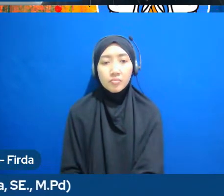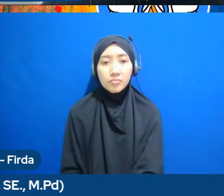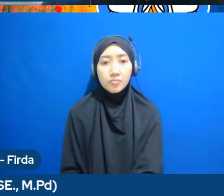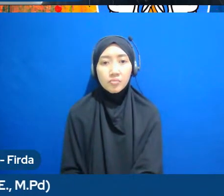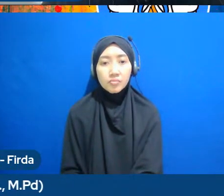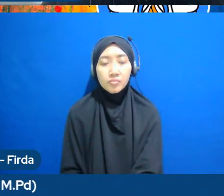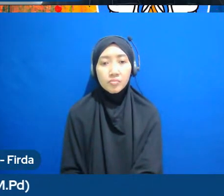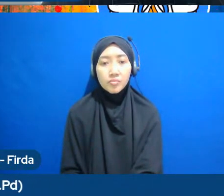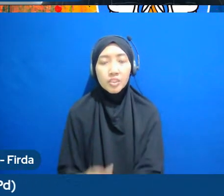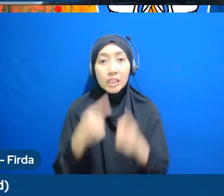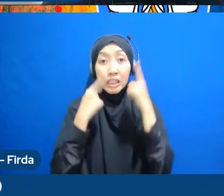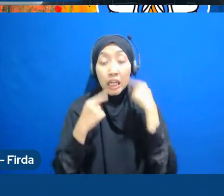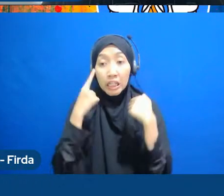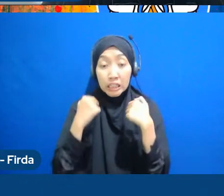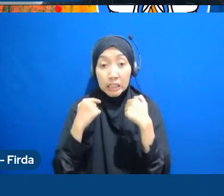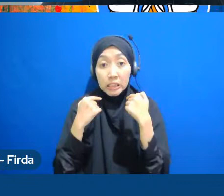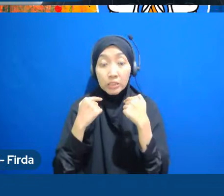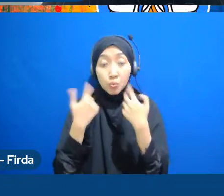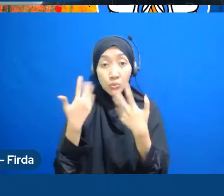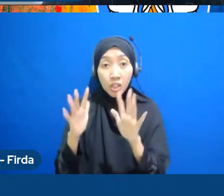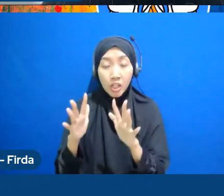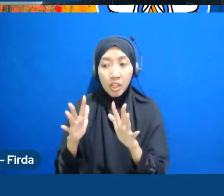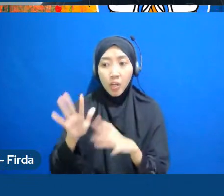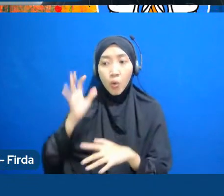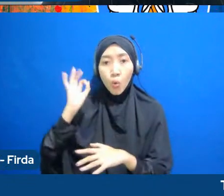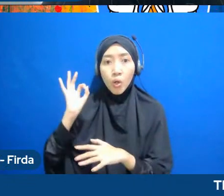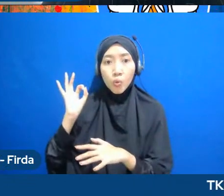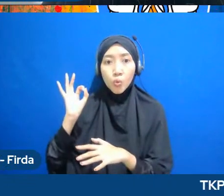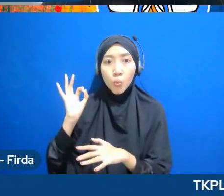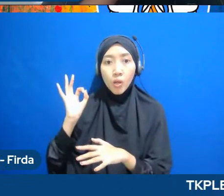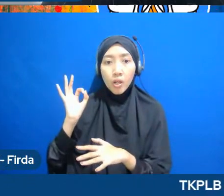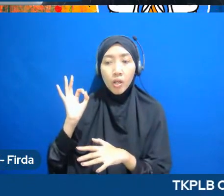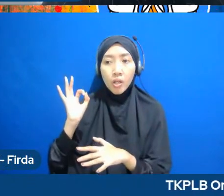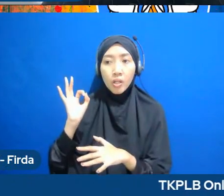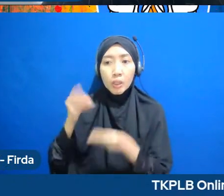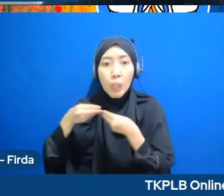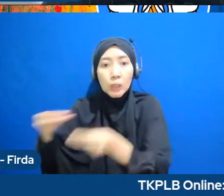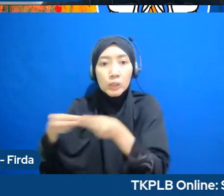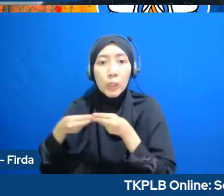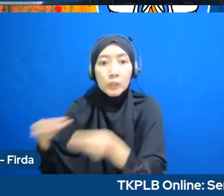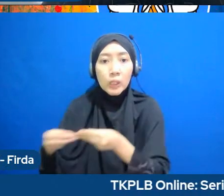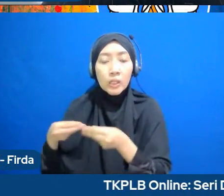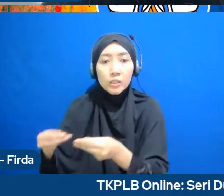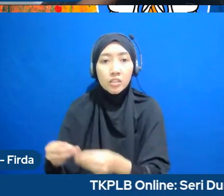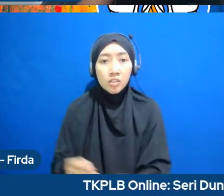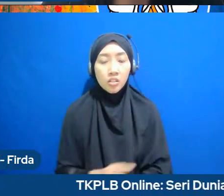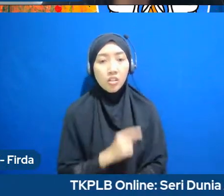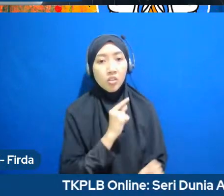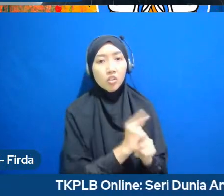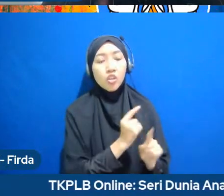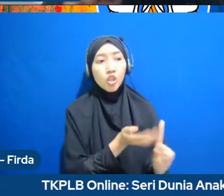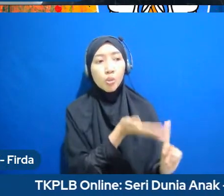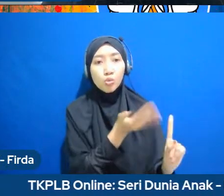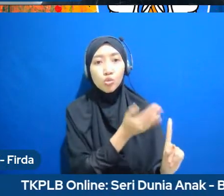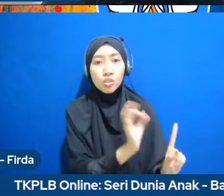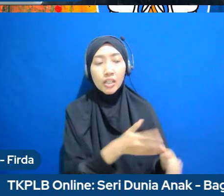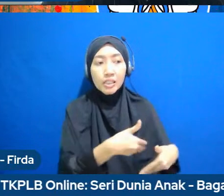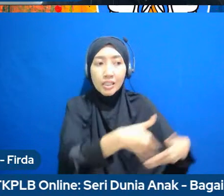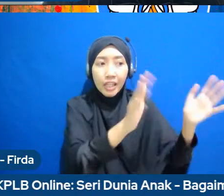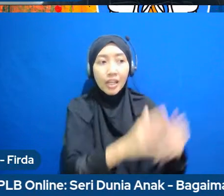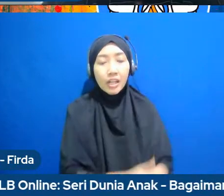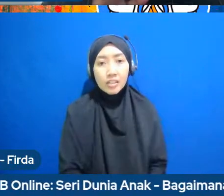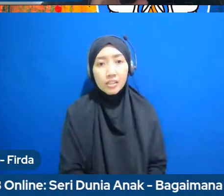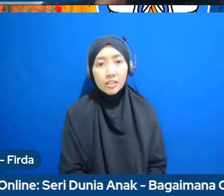terutin segala macam kan. Nah, ya udah balikin lagi sama guru-guru. Itu nggak bilang sama dia, jangan dibujuk. Oke, silakan nangis. Sok, silakan nangis